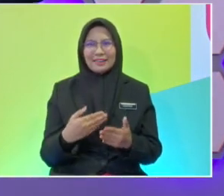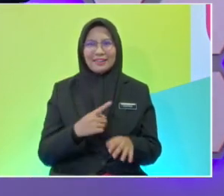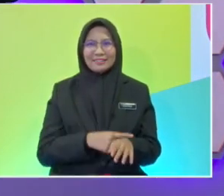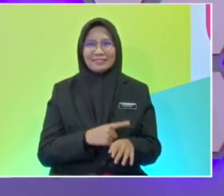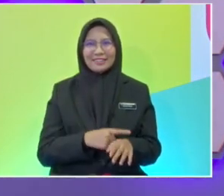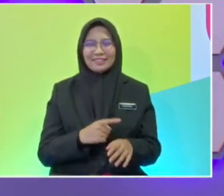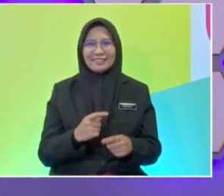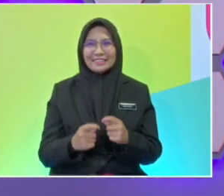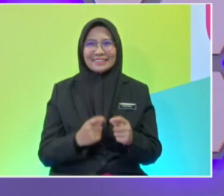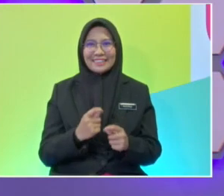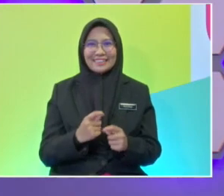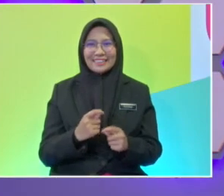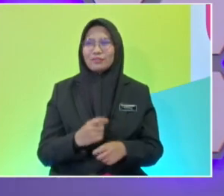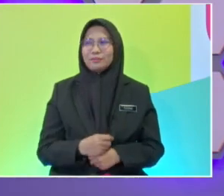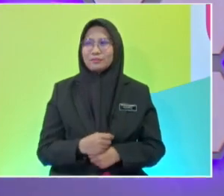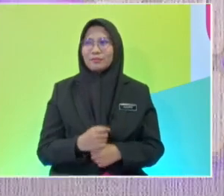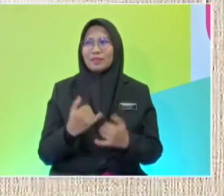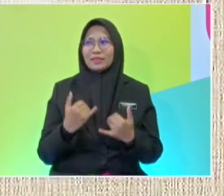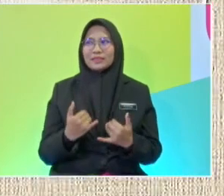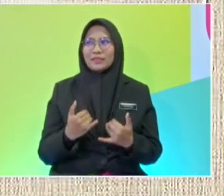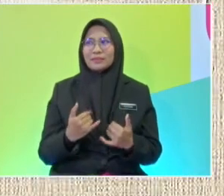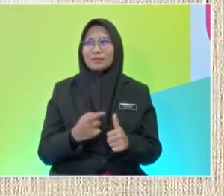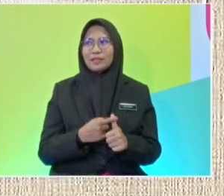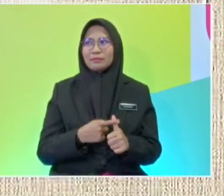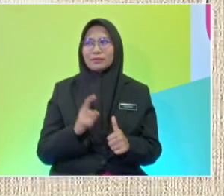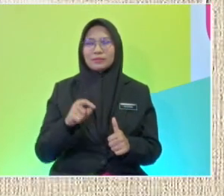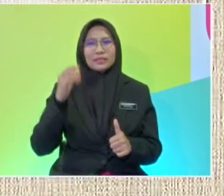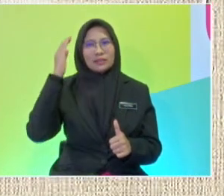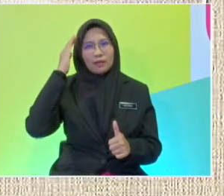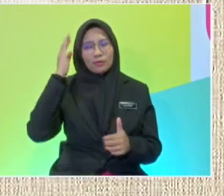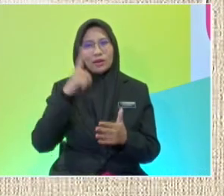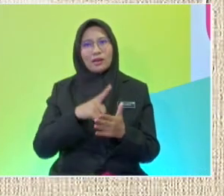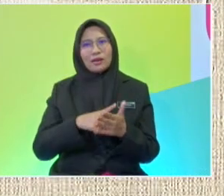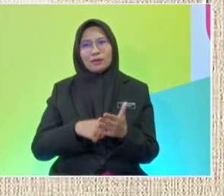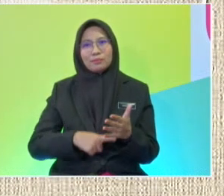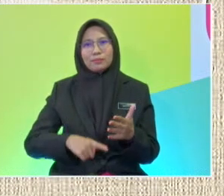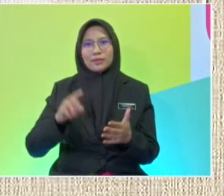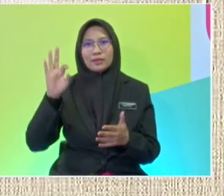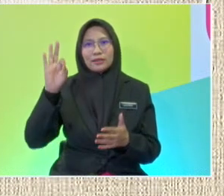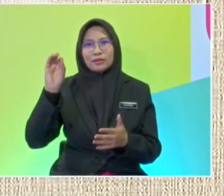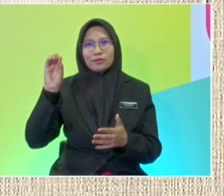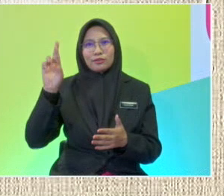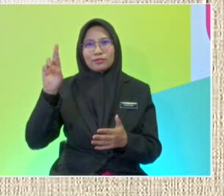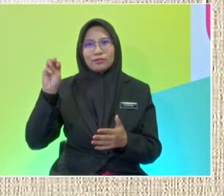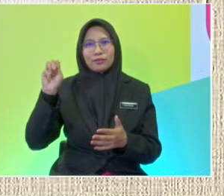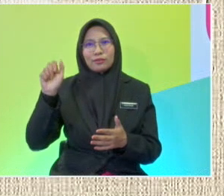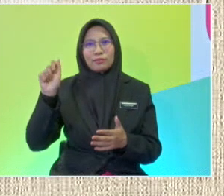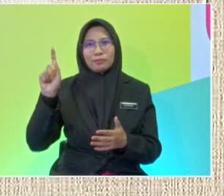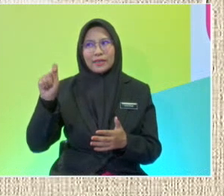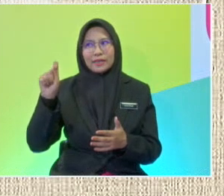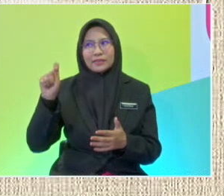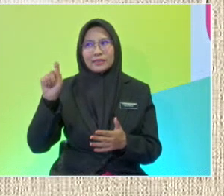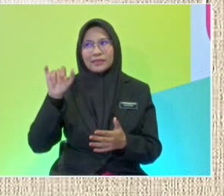pada hari ini adalah mengetahui format kontrak komponen soalnya dan bentuk soal dan yang digunakan